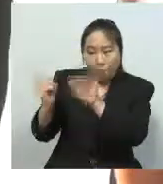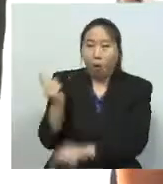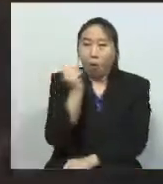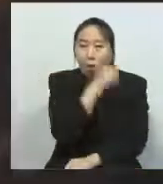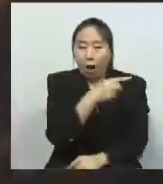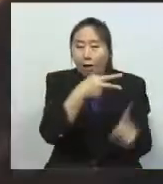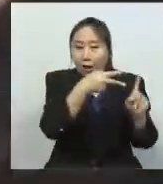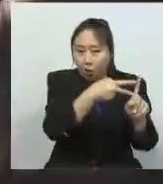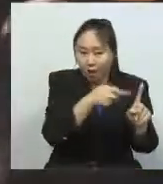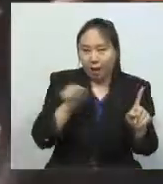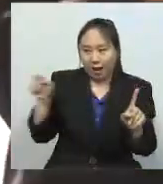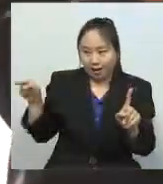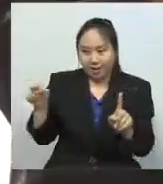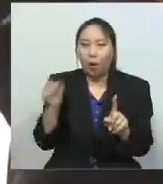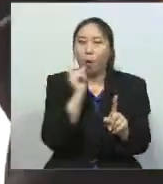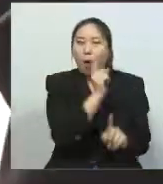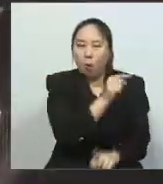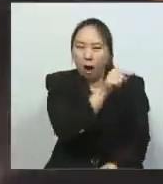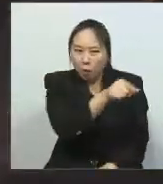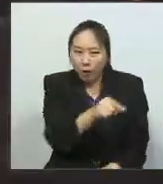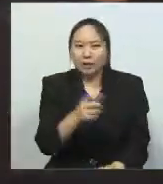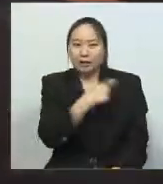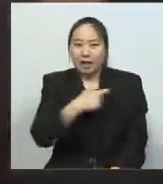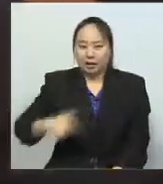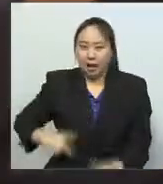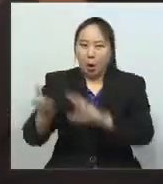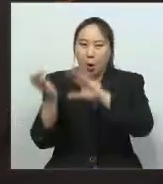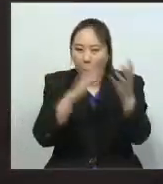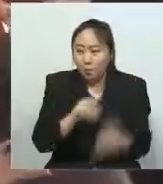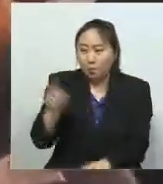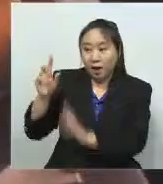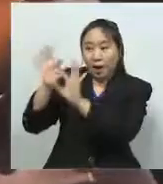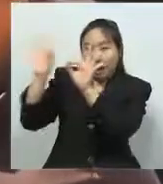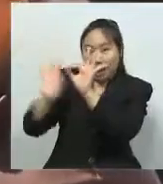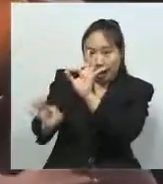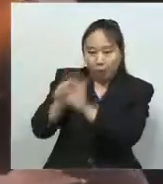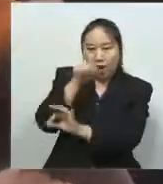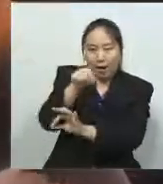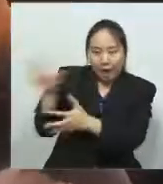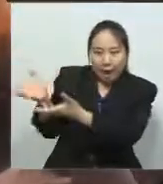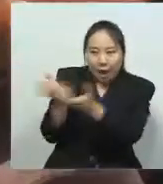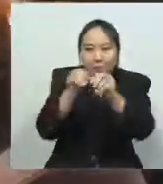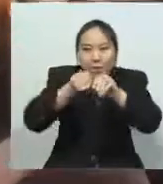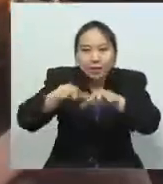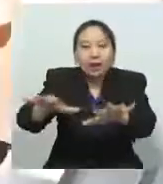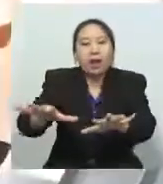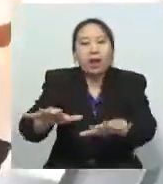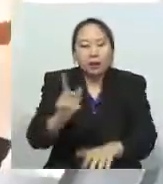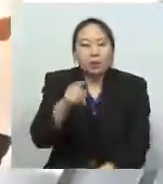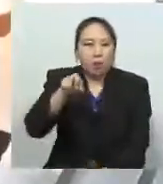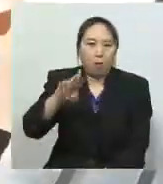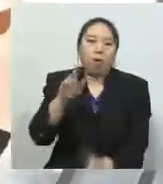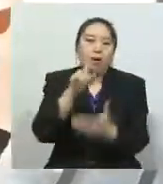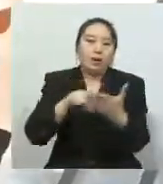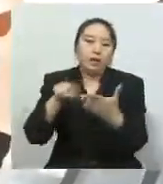คตใหม่และหัวหน้าพรรคมีนโยบายล้มล้างสถาบันพร้อมเห็นว่าการกระทำดังกล่าวเข้าข่ายผิดพระราชบัญญัติประกอบรัฐธรรมนูญว่าด้วย